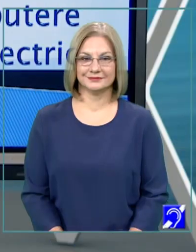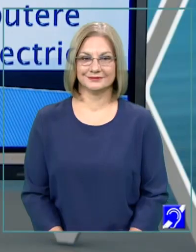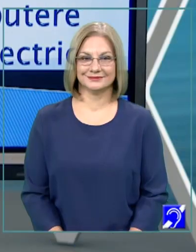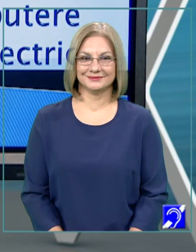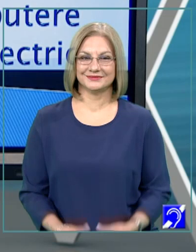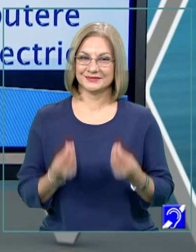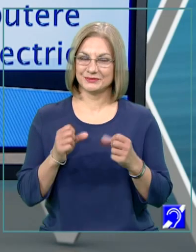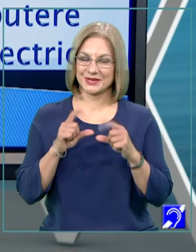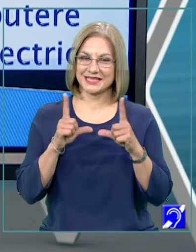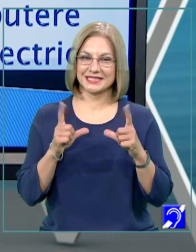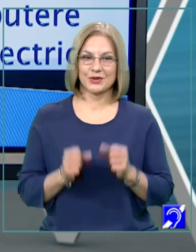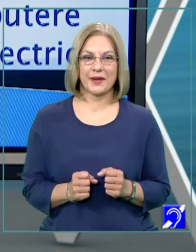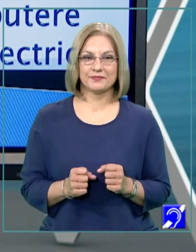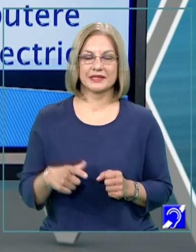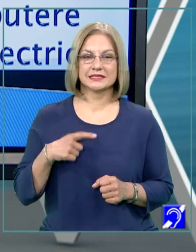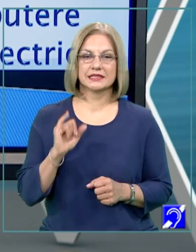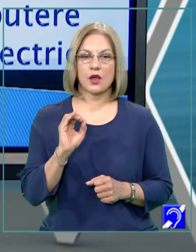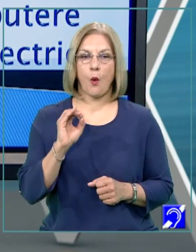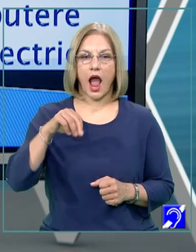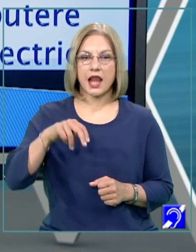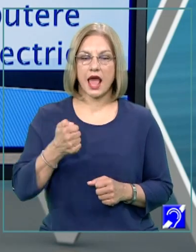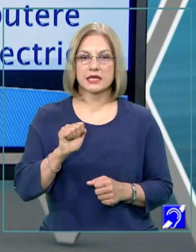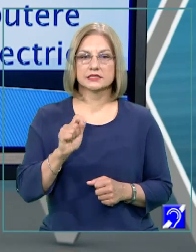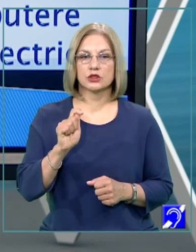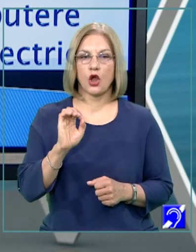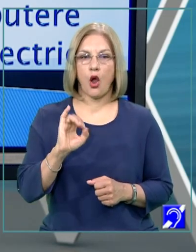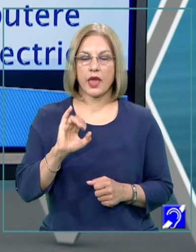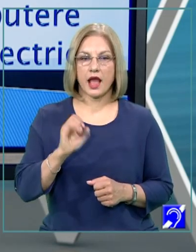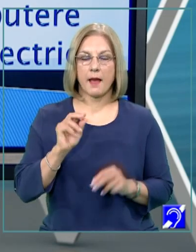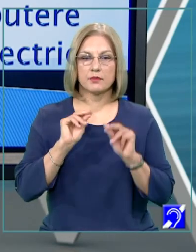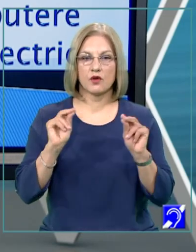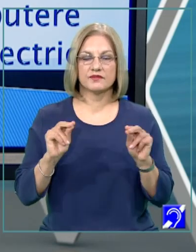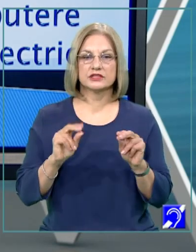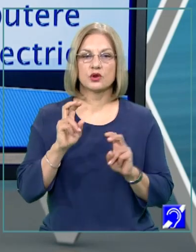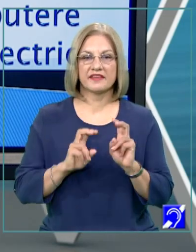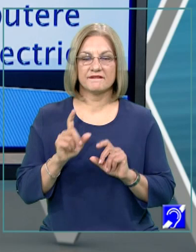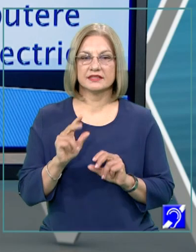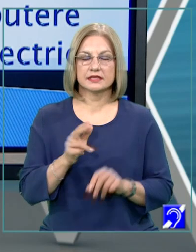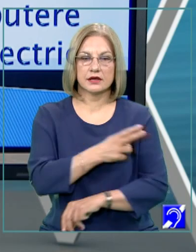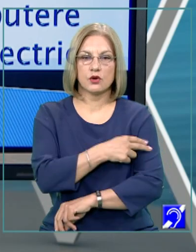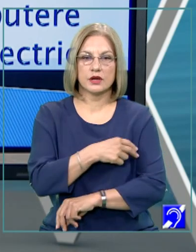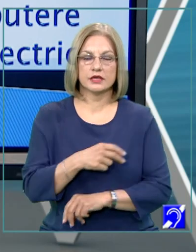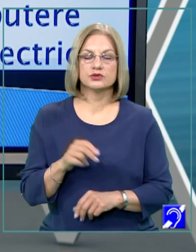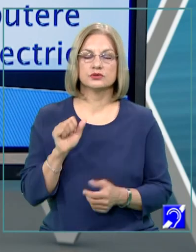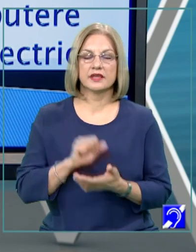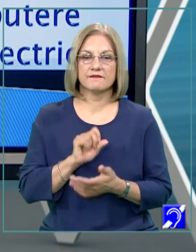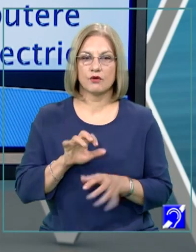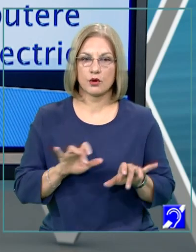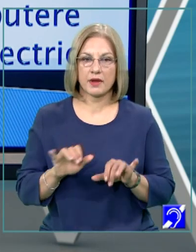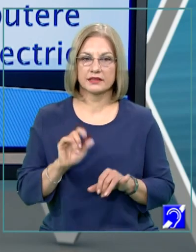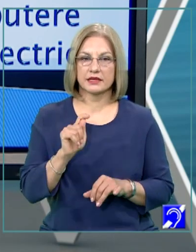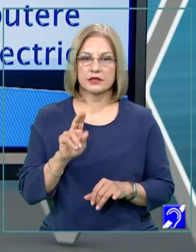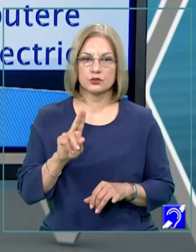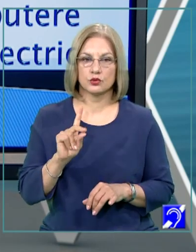hrană ziua Sunt Ioana Stoica sunt profesor de fizică la Colegiul Național de Informatică Tudor Vianu